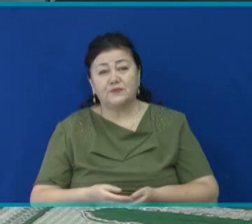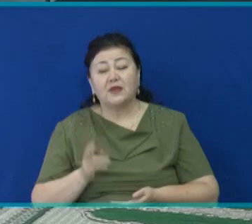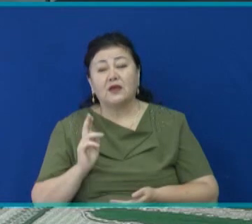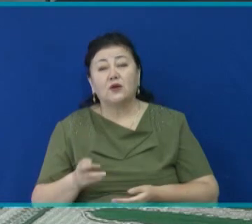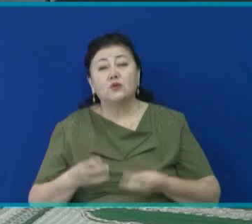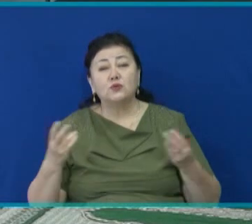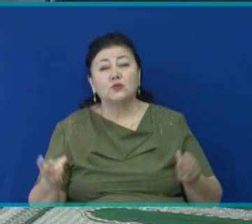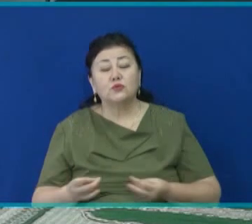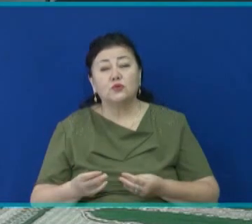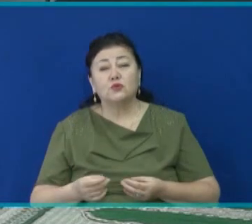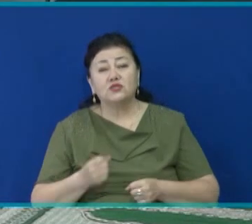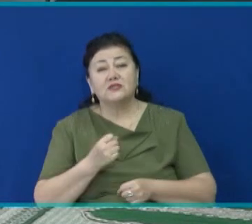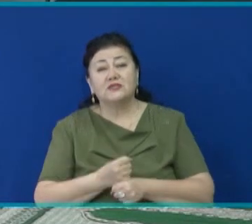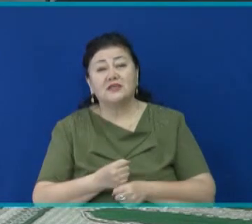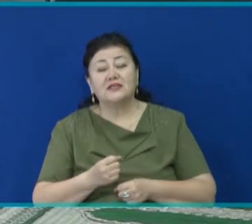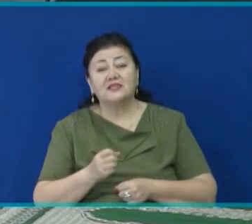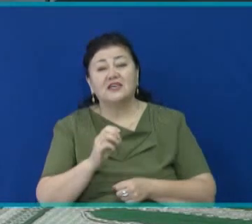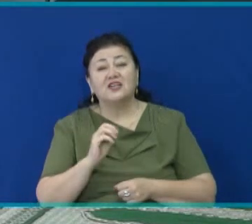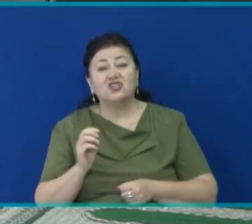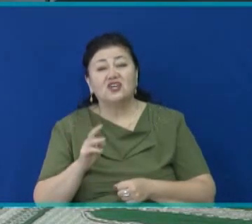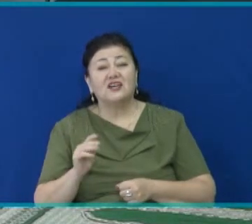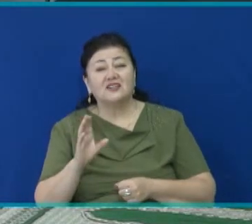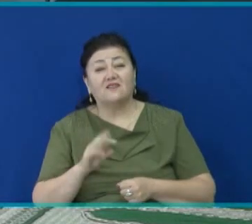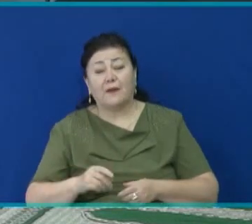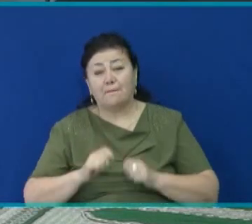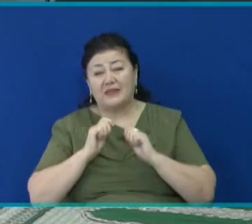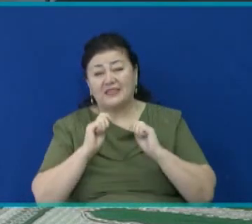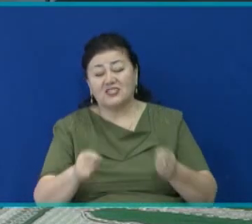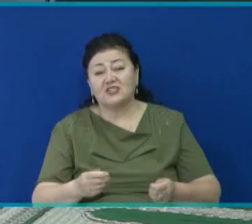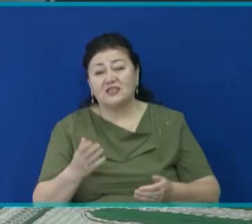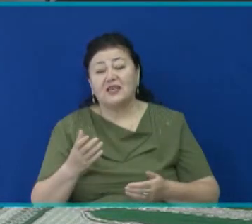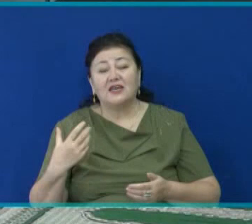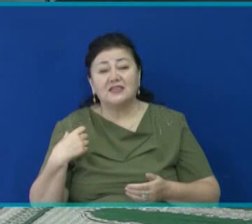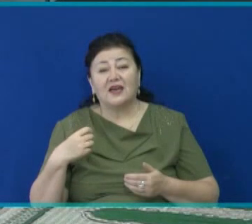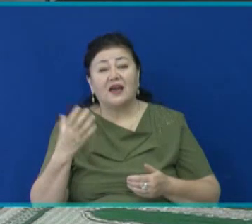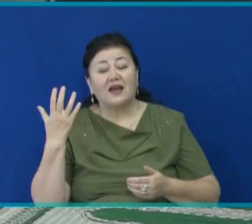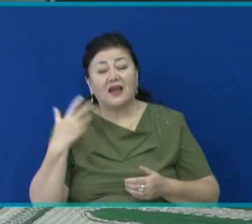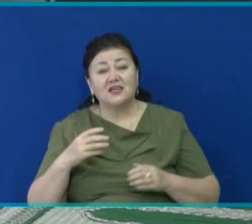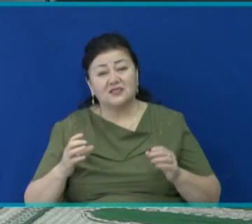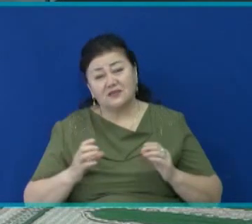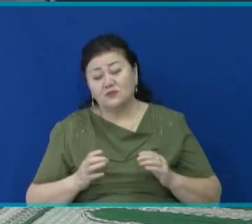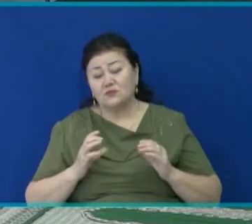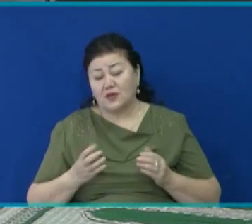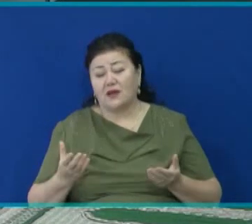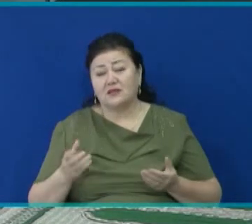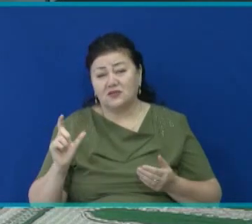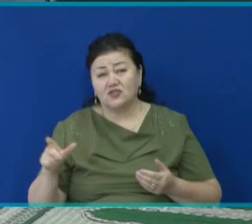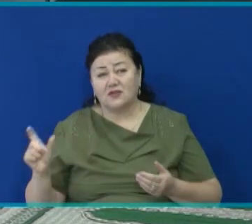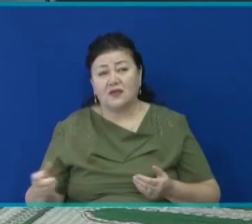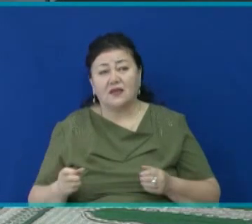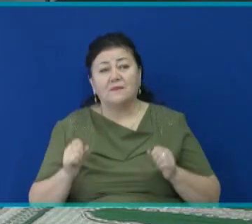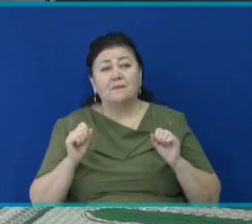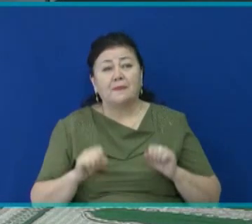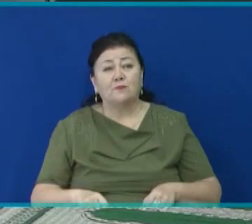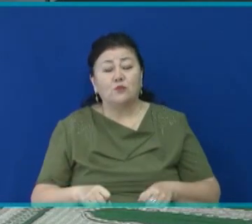Кто должен совершать жертвоприношение? Жертвоприношение – обязанность каждого состоятельного верующего. Чтобы определить, является ли